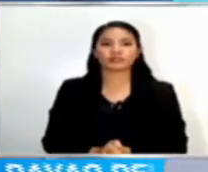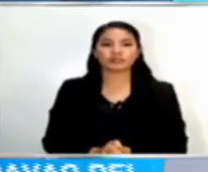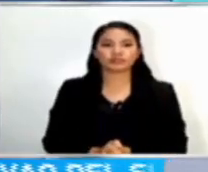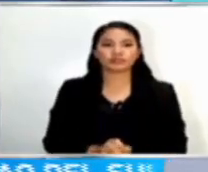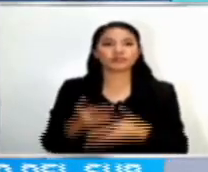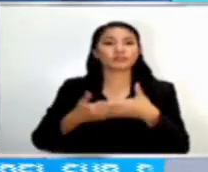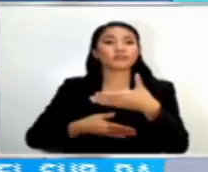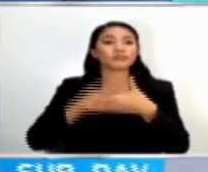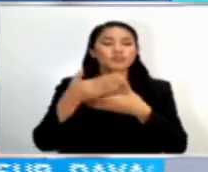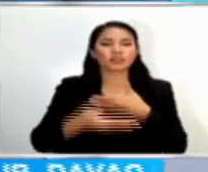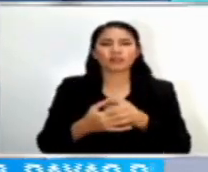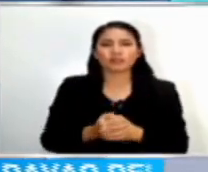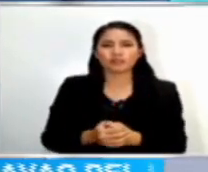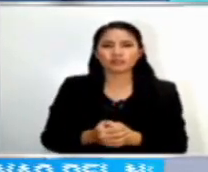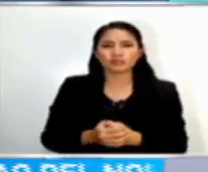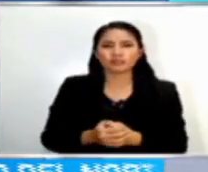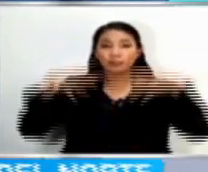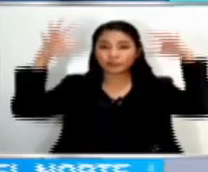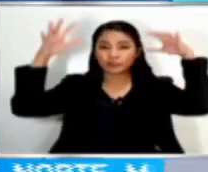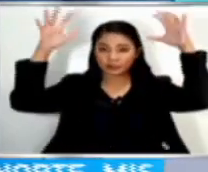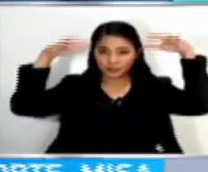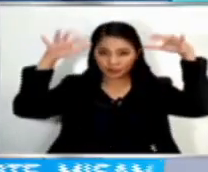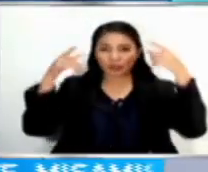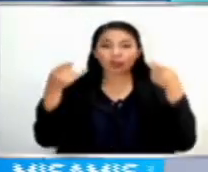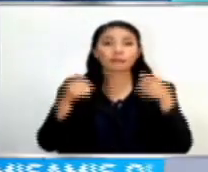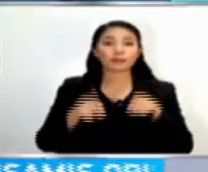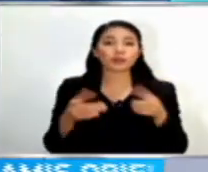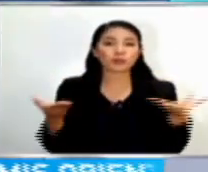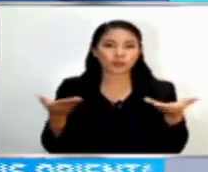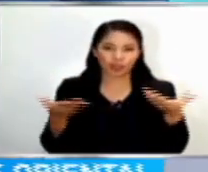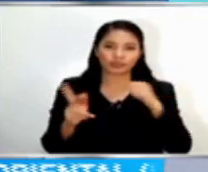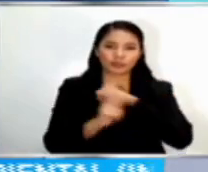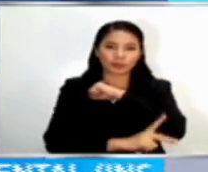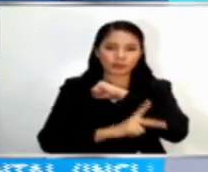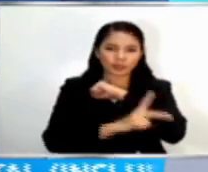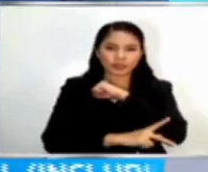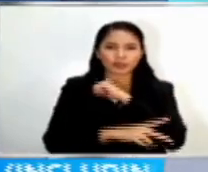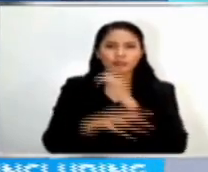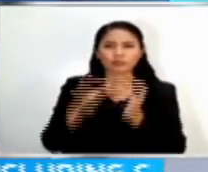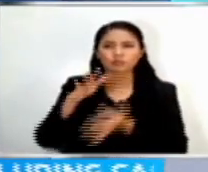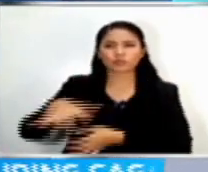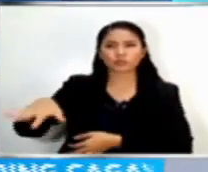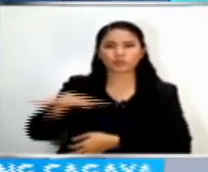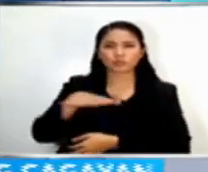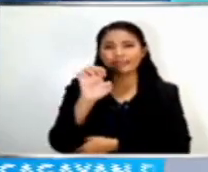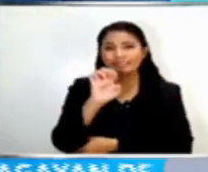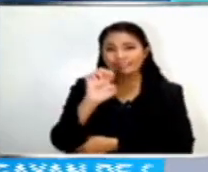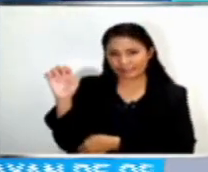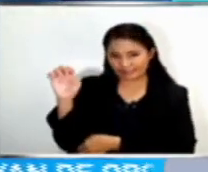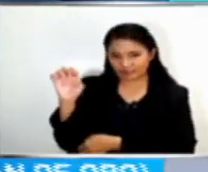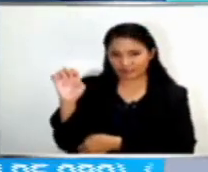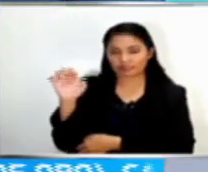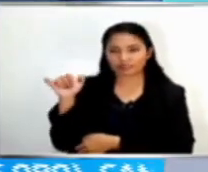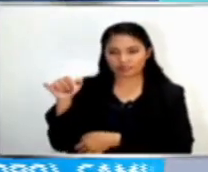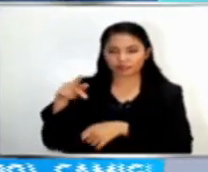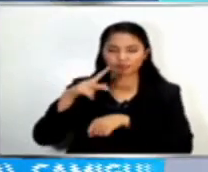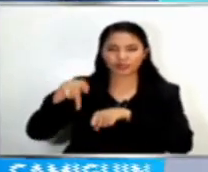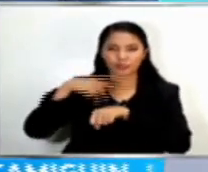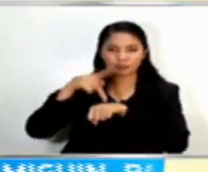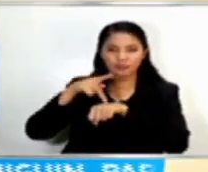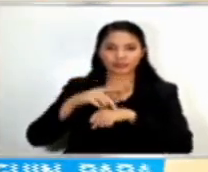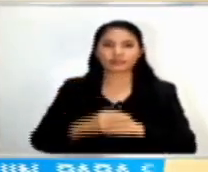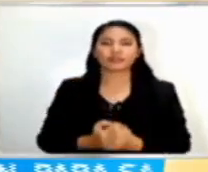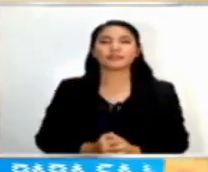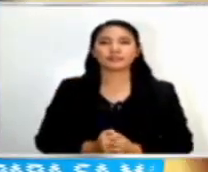Naramdaman din ang epekto ng bagyong bising sa ilan pang lalawigan, lalo na po ang mga nasa silangang bahagi ng bansa. Balita hatid ni Bam Alegre.